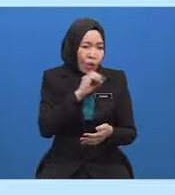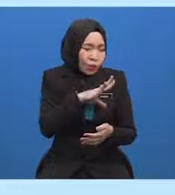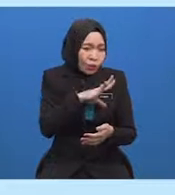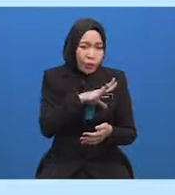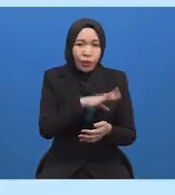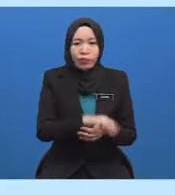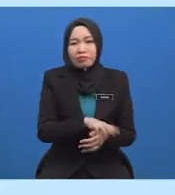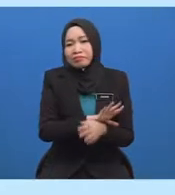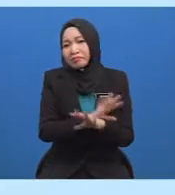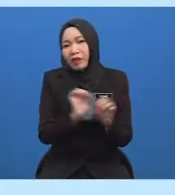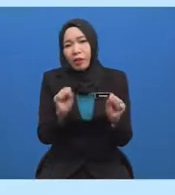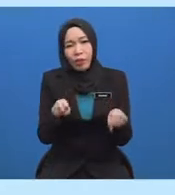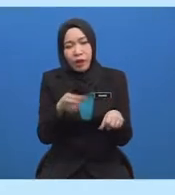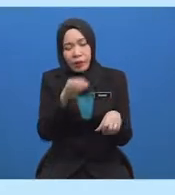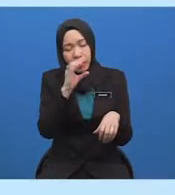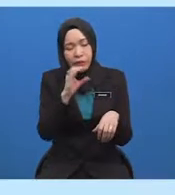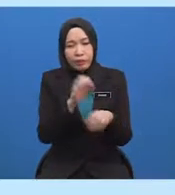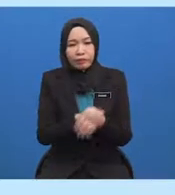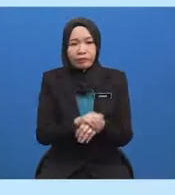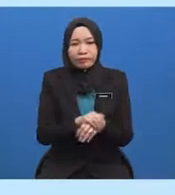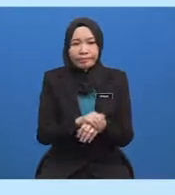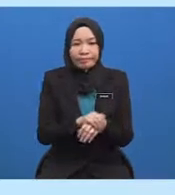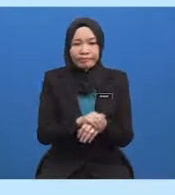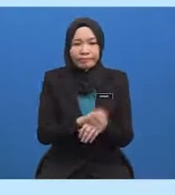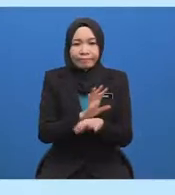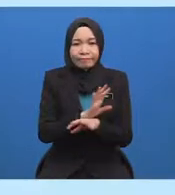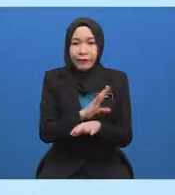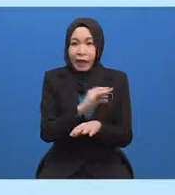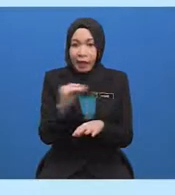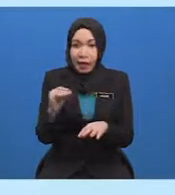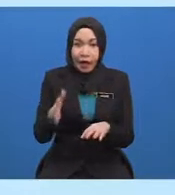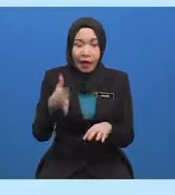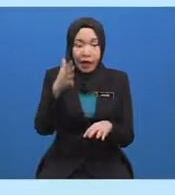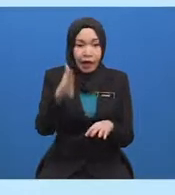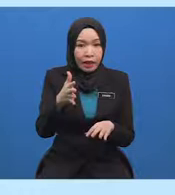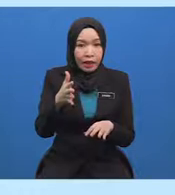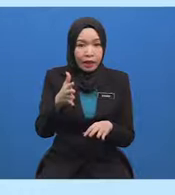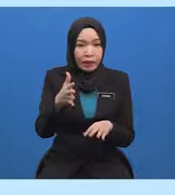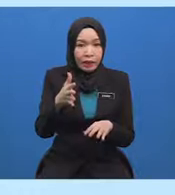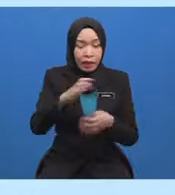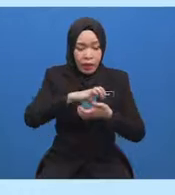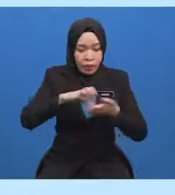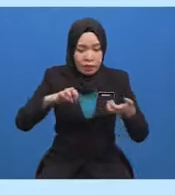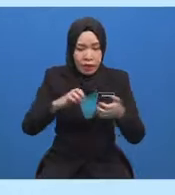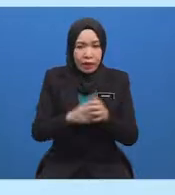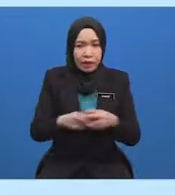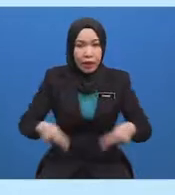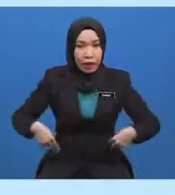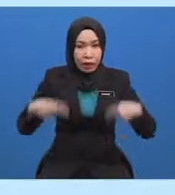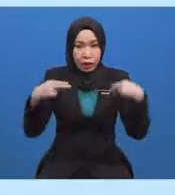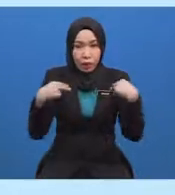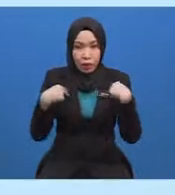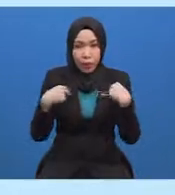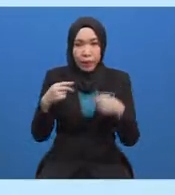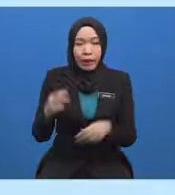kotor air sungai yang tercemar akan menjejaskan kehidupan akuatik seperti ikan